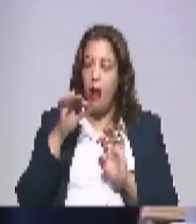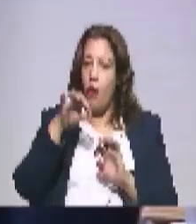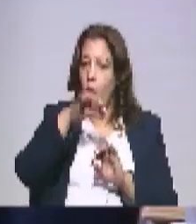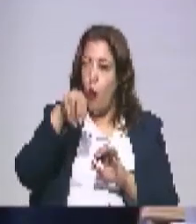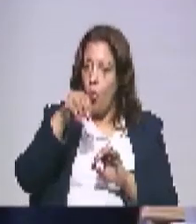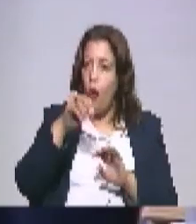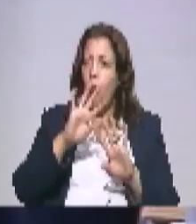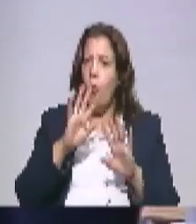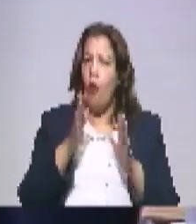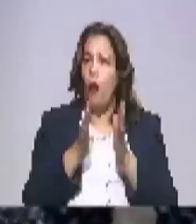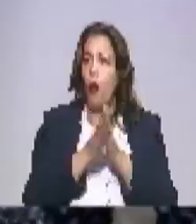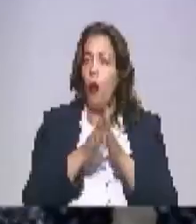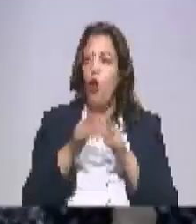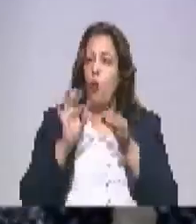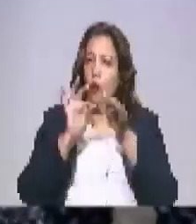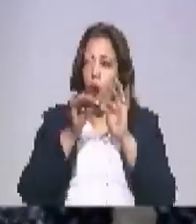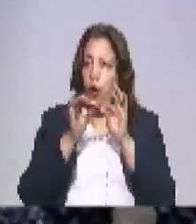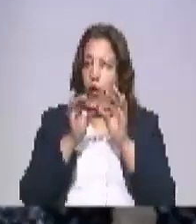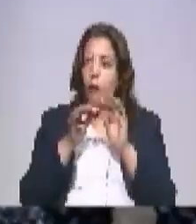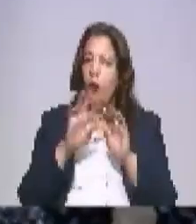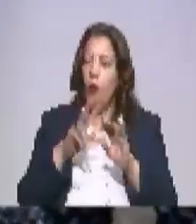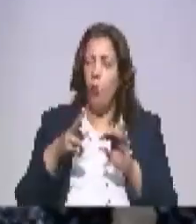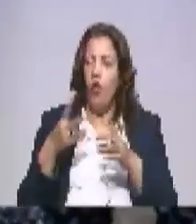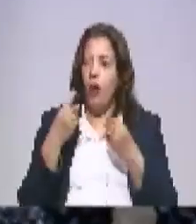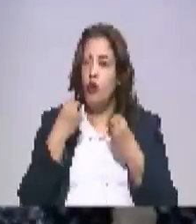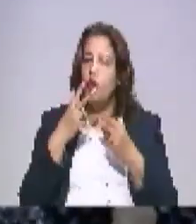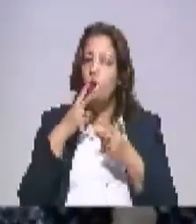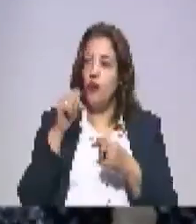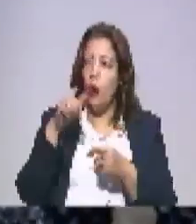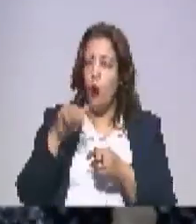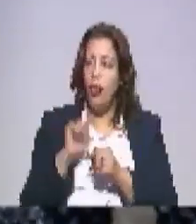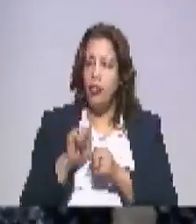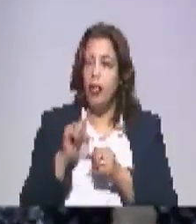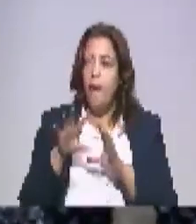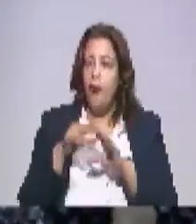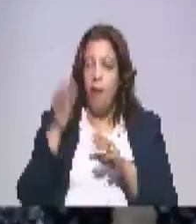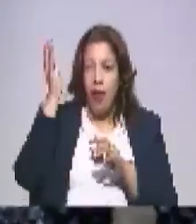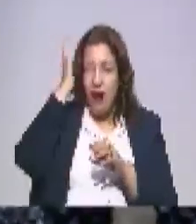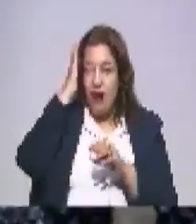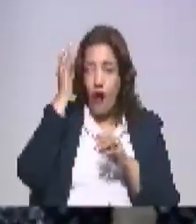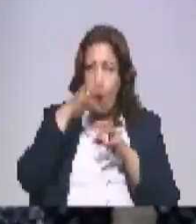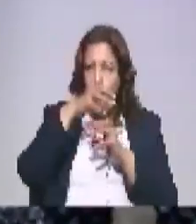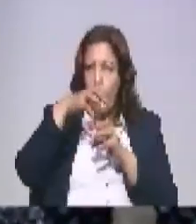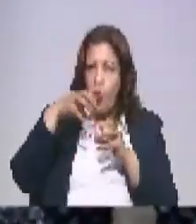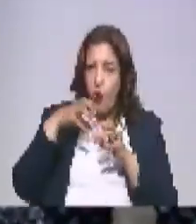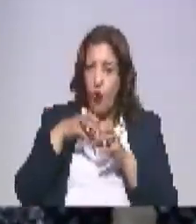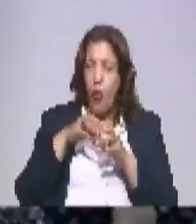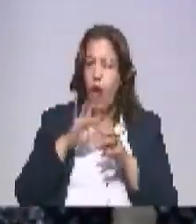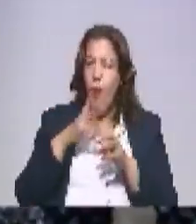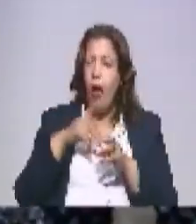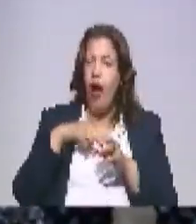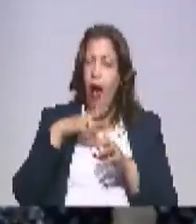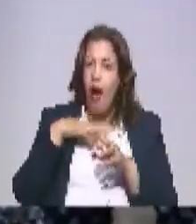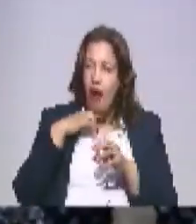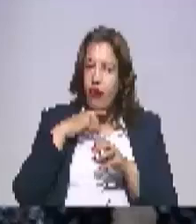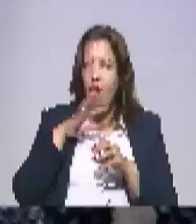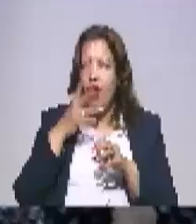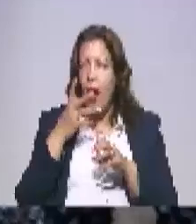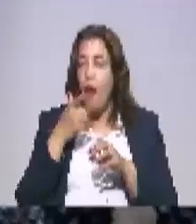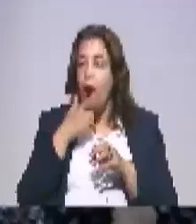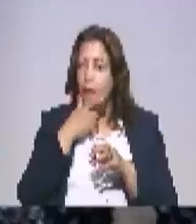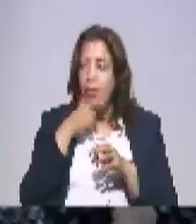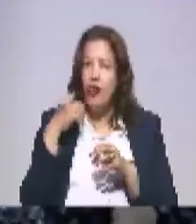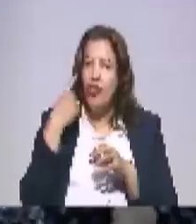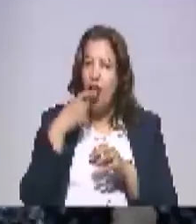كده. خلينا نقول شوية معلومات عن القرنبيط. القرنبيط أو البروكلي أو كل الحاجات اللي هي شبه الزهور